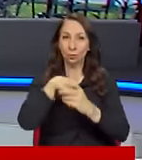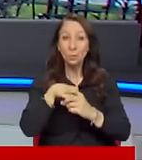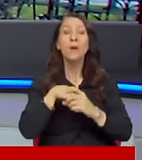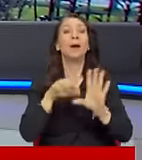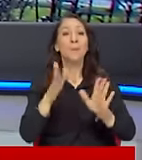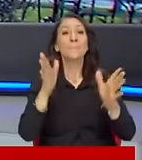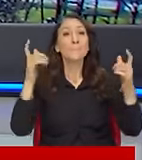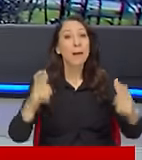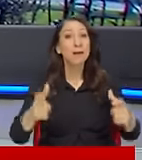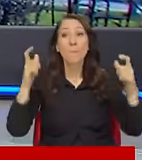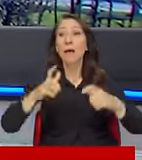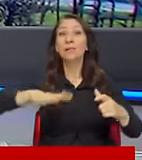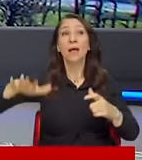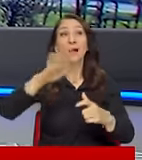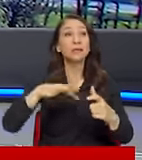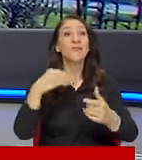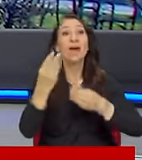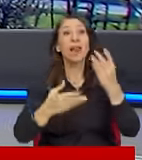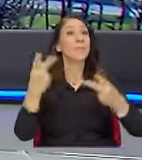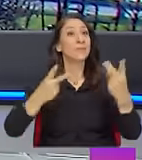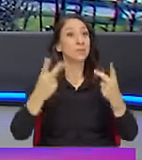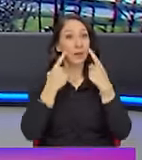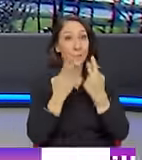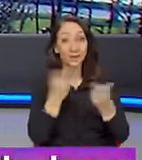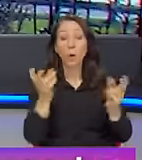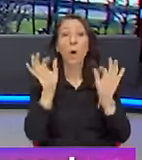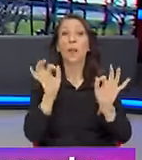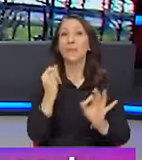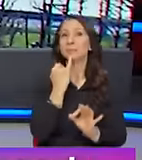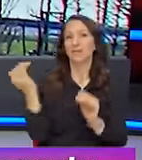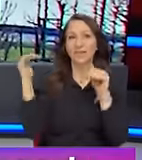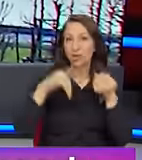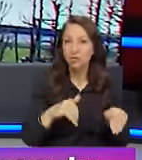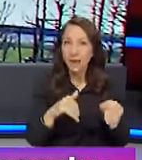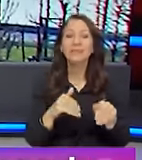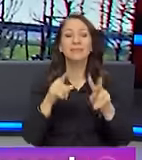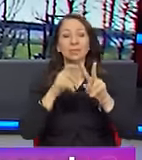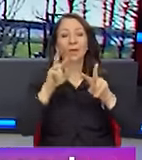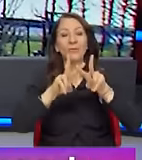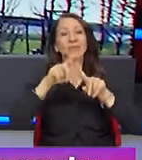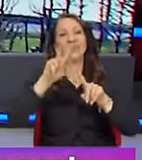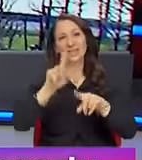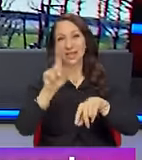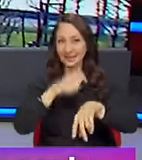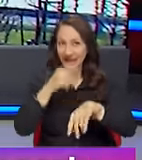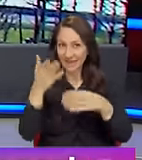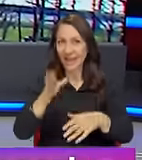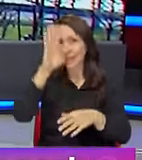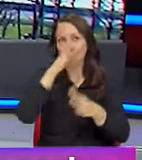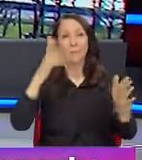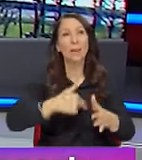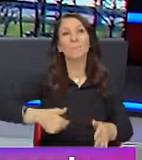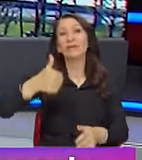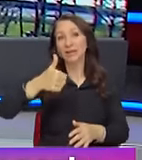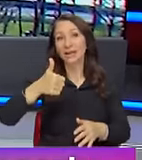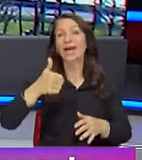ve meydanlarda verilen mesajlara bakacağız. Bugün önemli bir misafiri de ağırlayacağız. Nav ekranlarında Çalar Saat'te İstanbul Büyükşehir